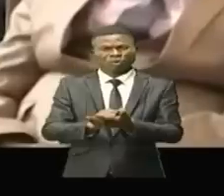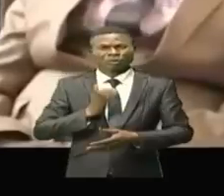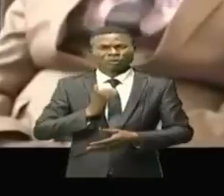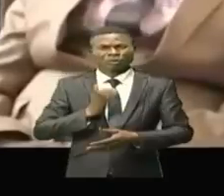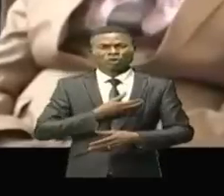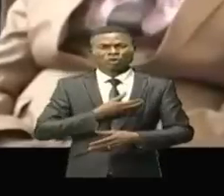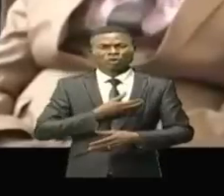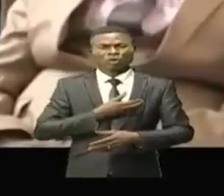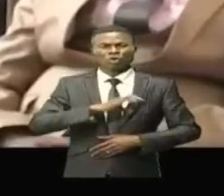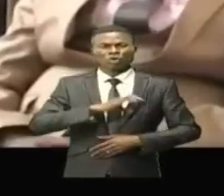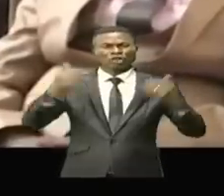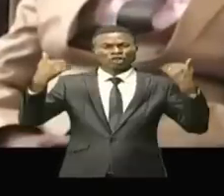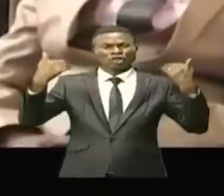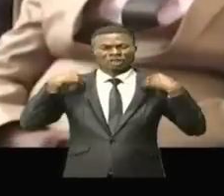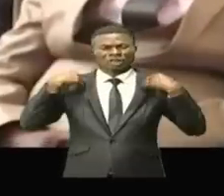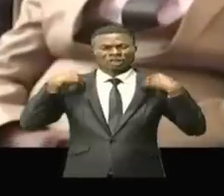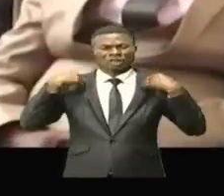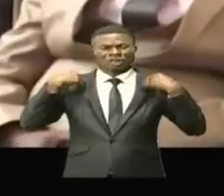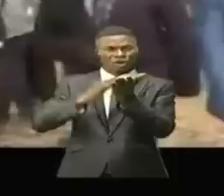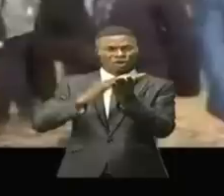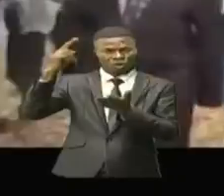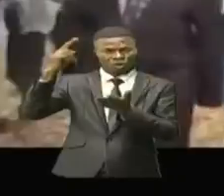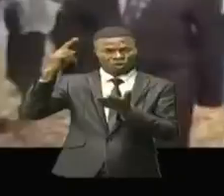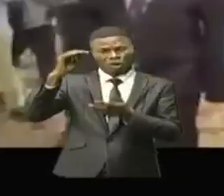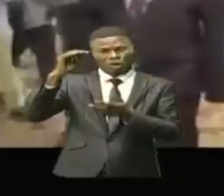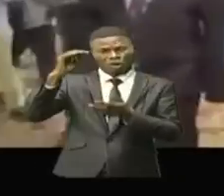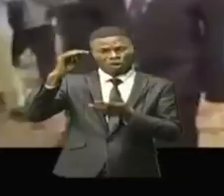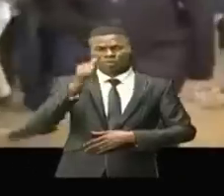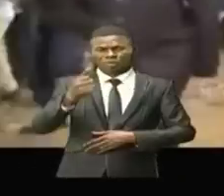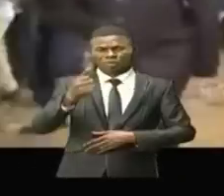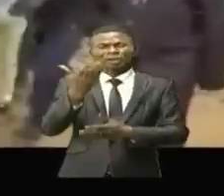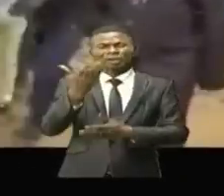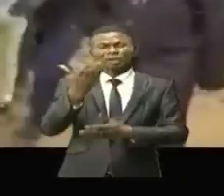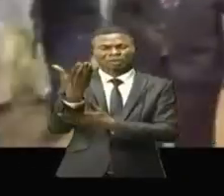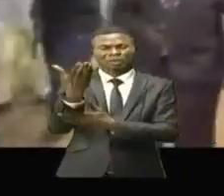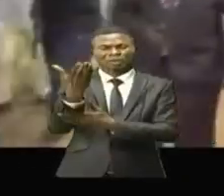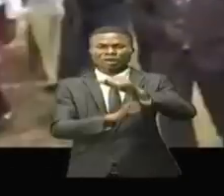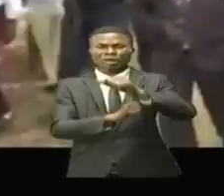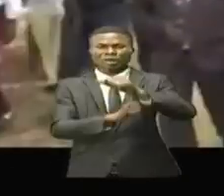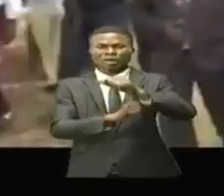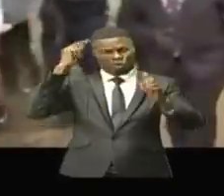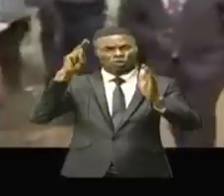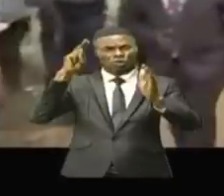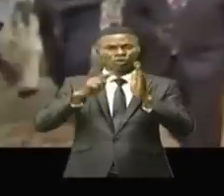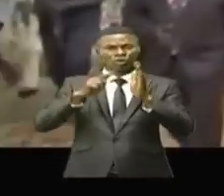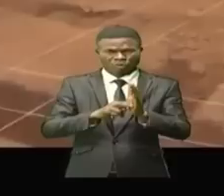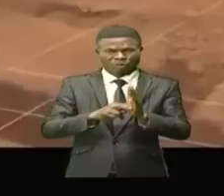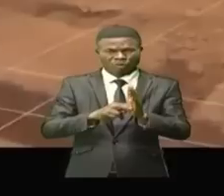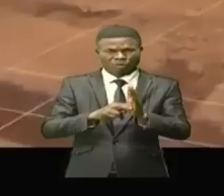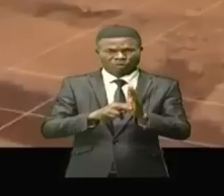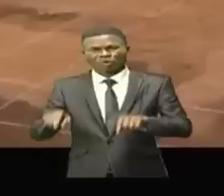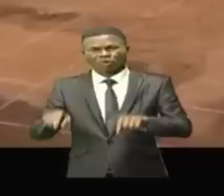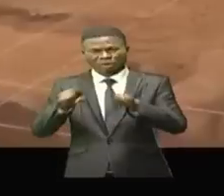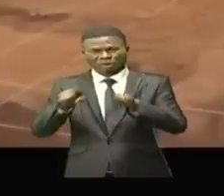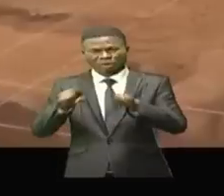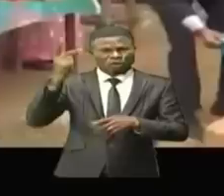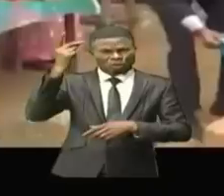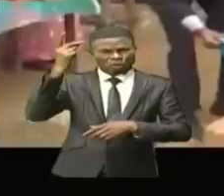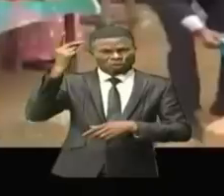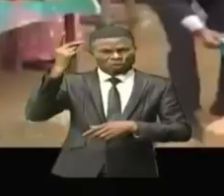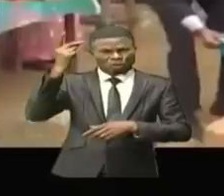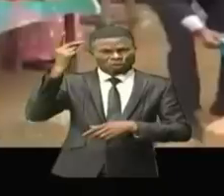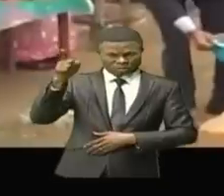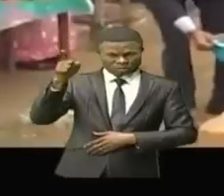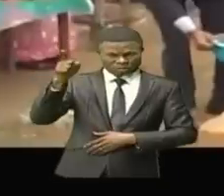de gestion ne peut avoir honte de solliciter l'aide du gouvernement tant provincial. Cette aide pourra être